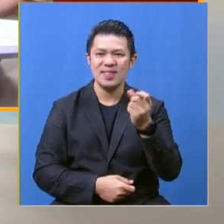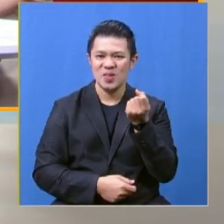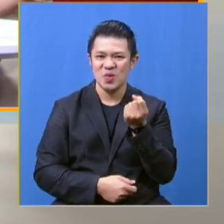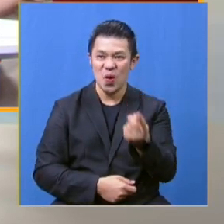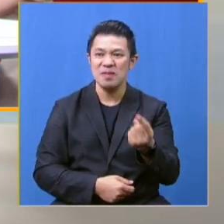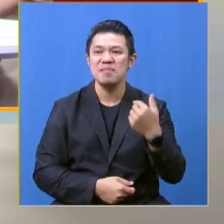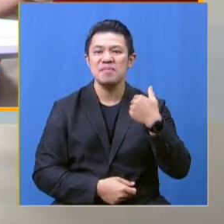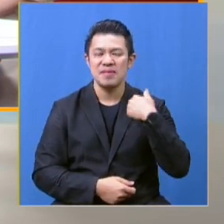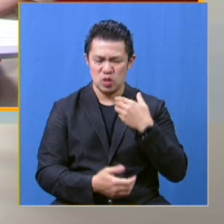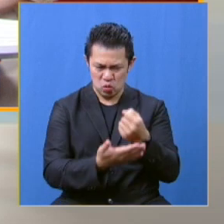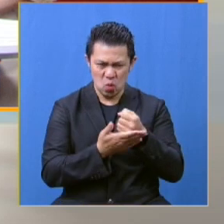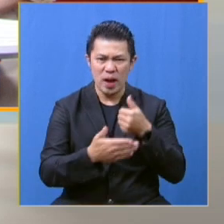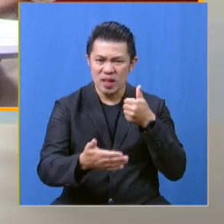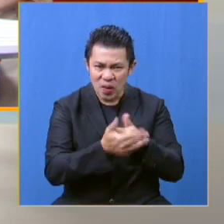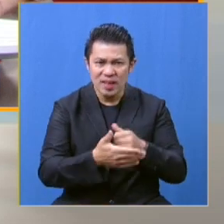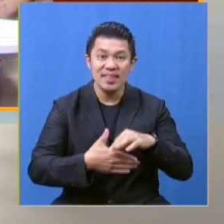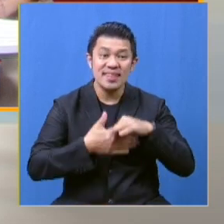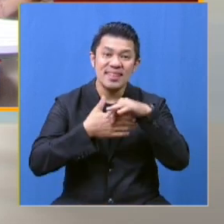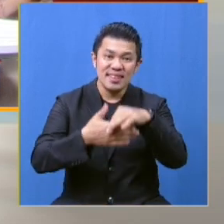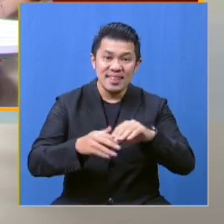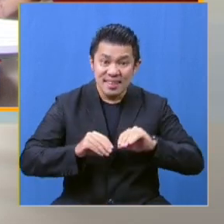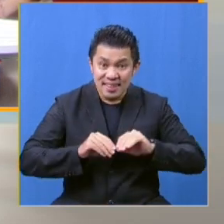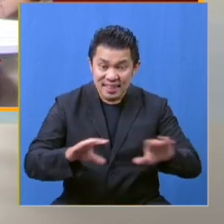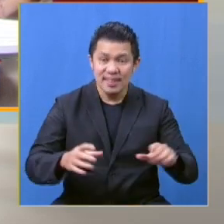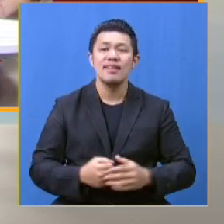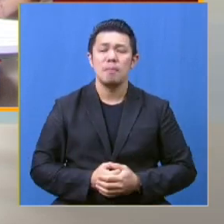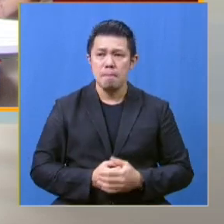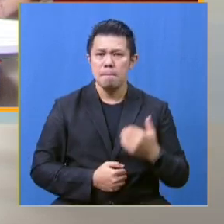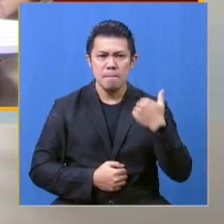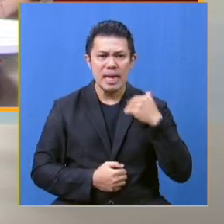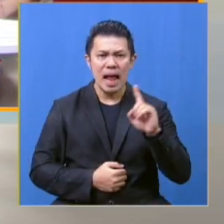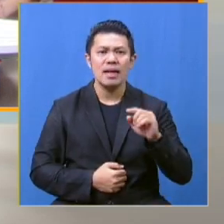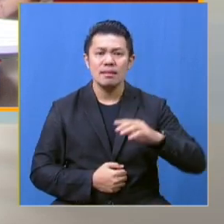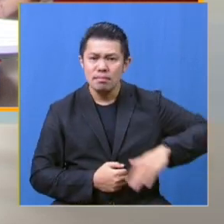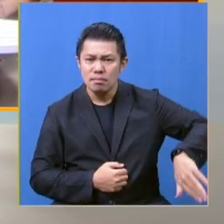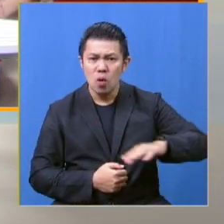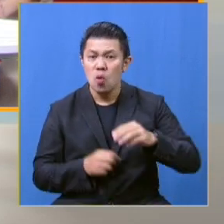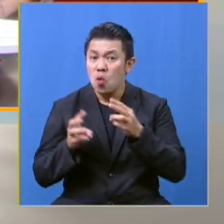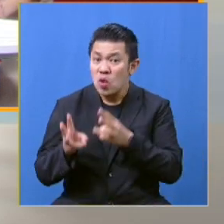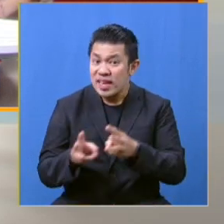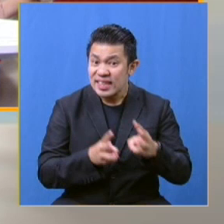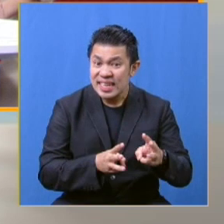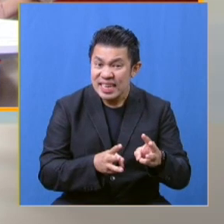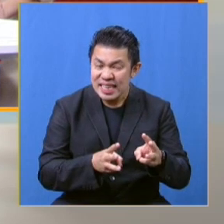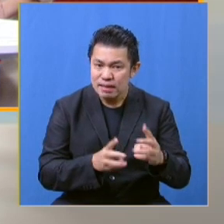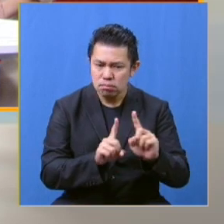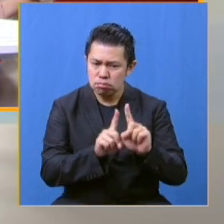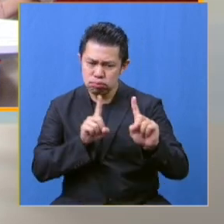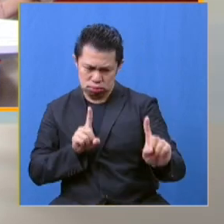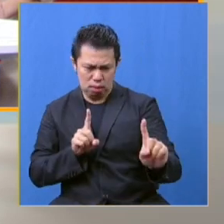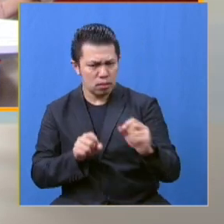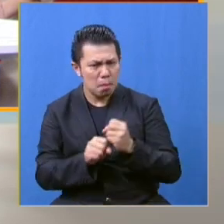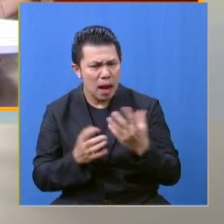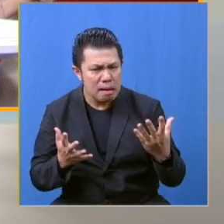ไลฟ์กันแล้วกดไลค์ให้เราก่อนกดแชร์ให้เราด้วยนะคะในขณะเดียวกันค่ะคุณผู้ชมคะวิธีการในการเว้นระยะห่างทางสังค